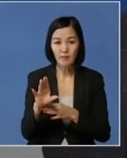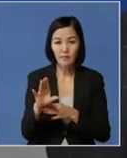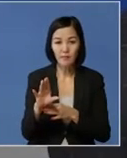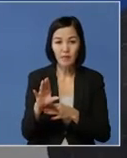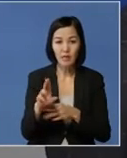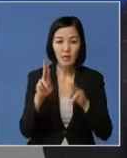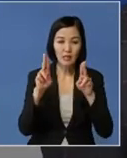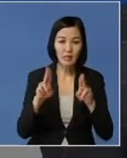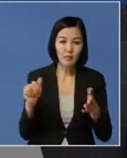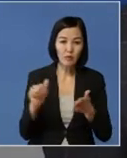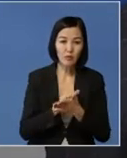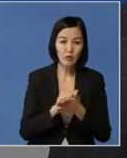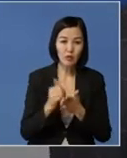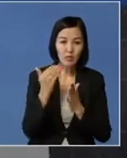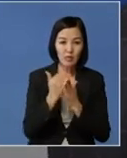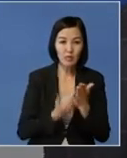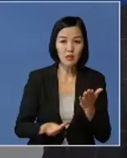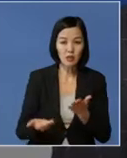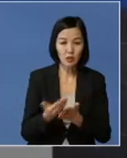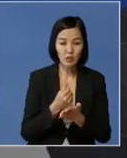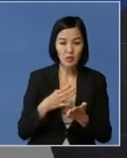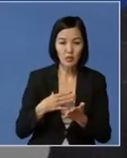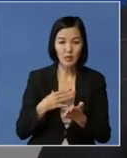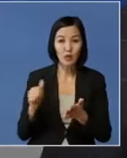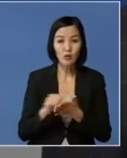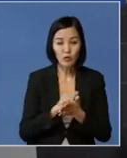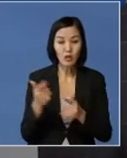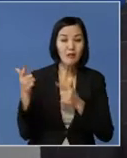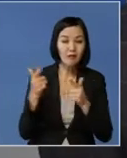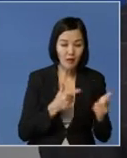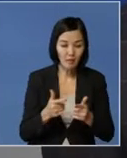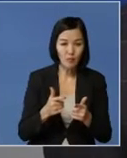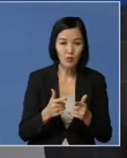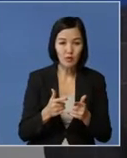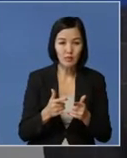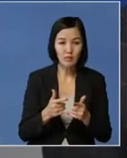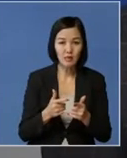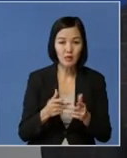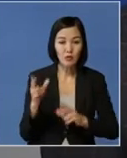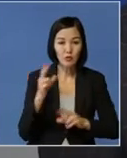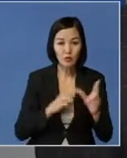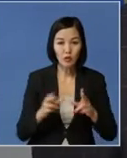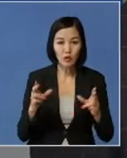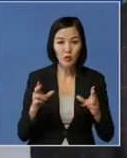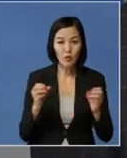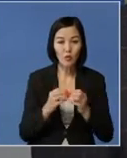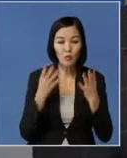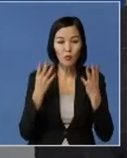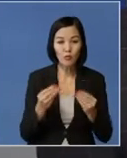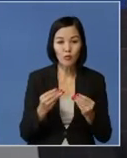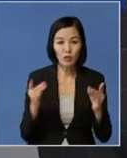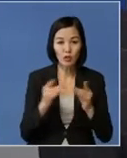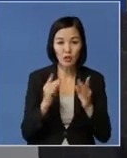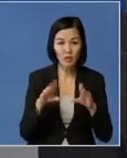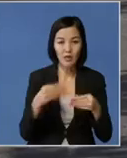белгіленген тәртіптегі құжаттар тізбесін сұрайды. Осы құжаттарды уақытында жинаған білім алушыға 10 жұмыс күн ішінде